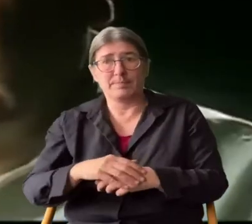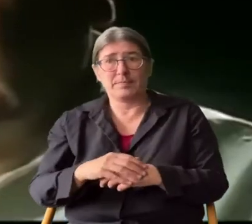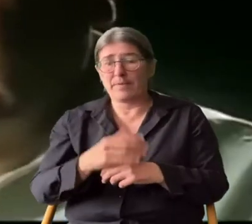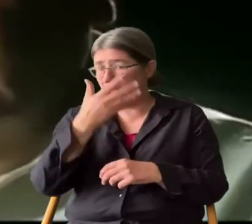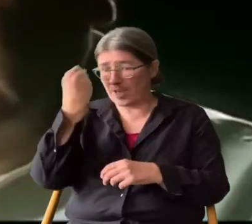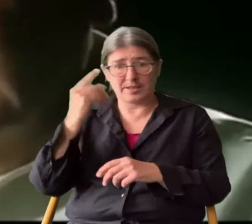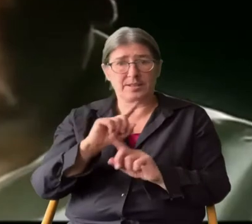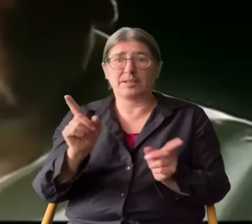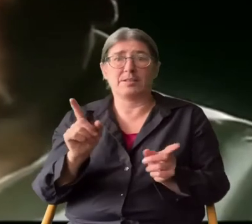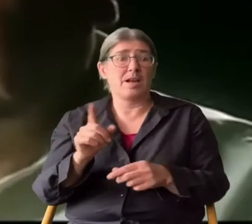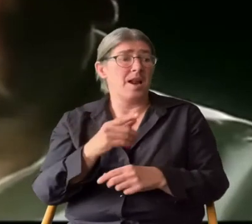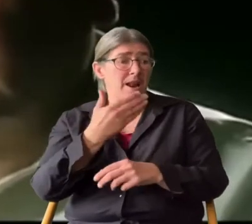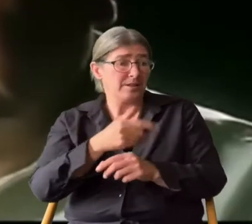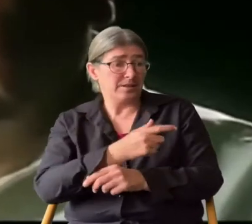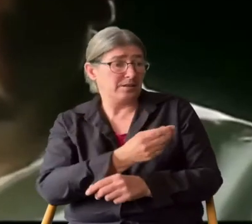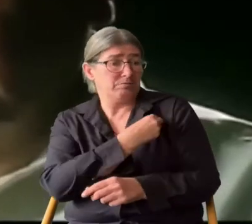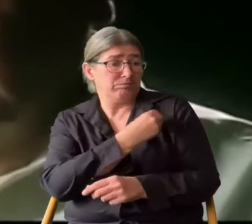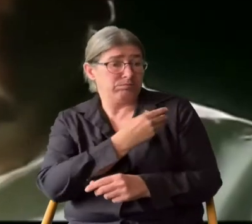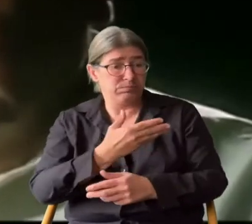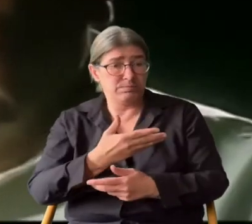Das vergesse ich nicht, das waren seine letzten Worte.